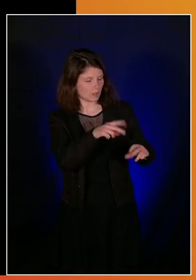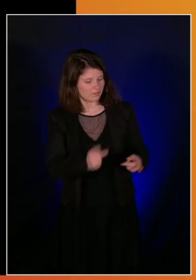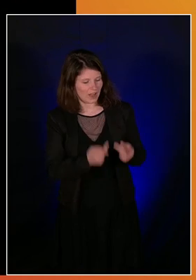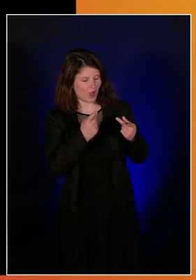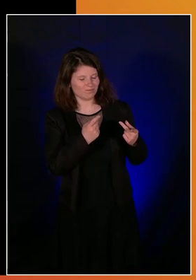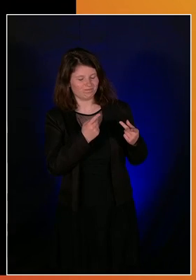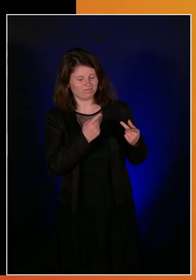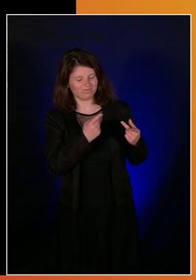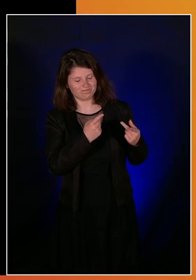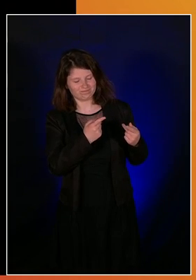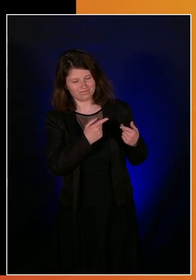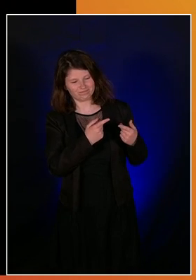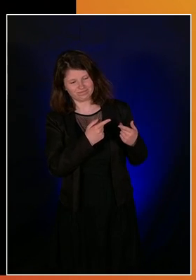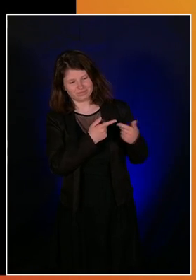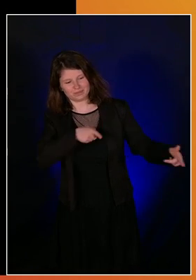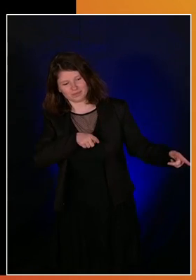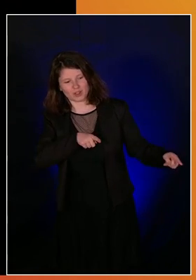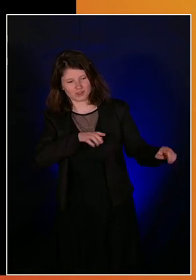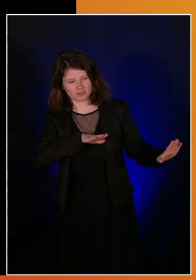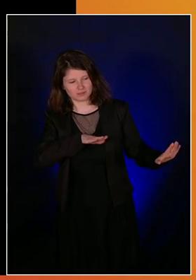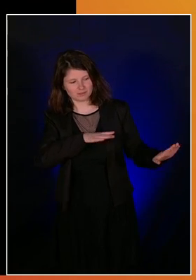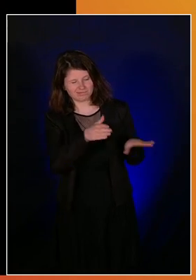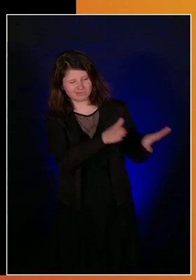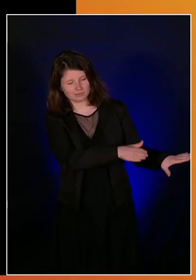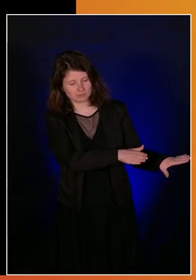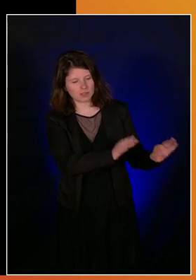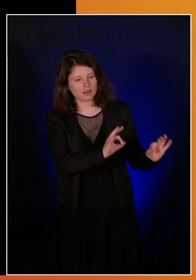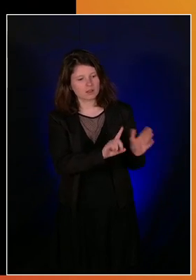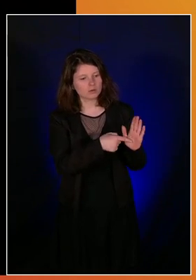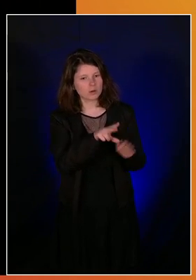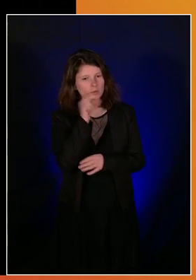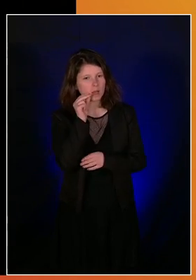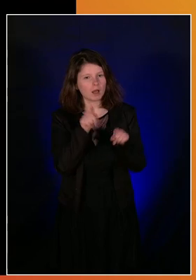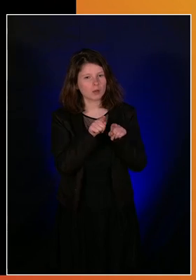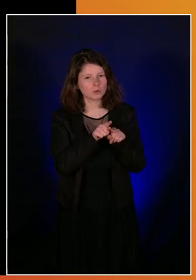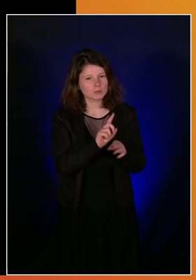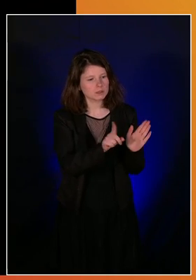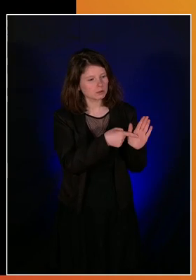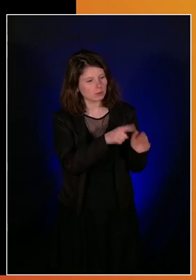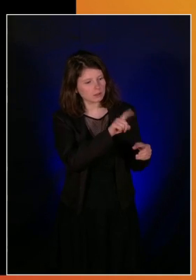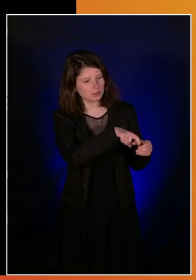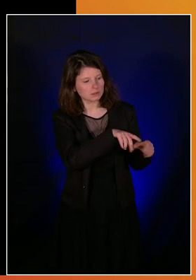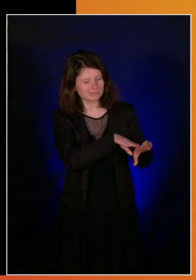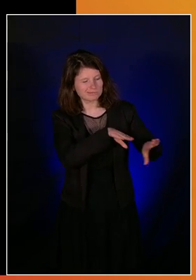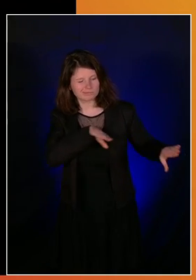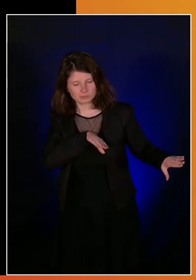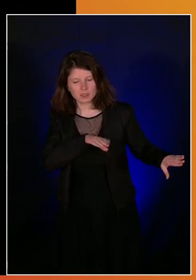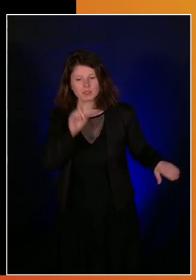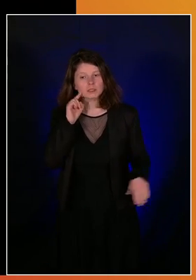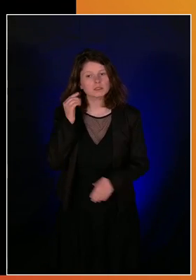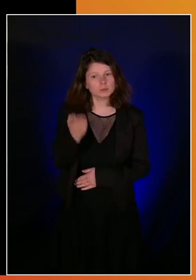valeurs en terme de droits humains de voilà et de droits syndicaux en particulier donc voilà un petit peu l'explication pour